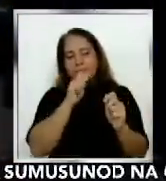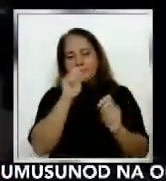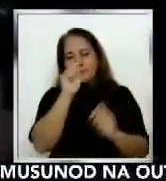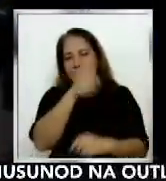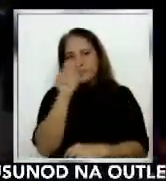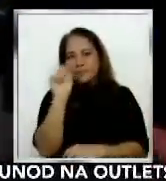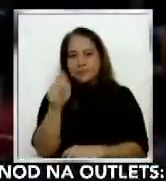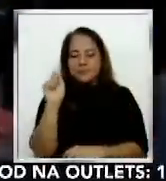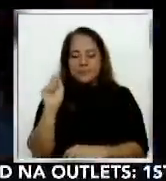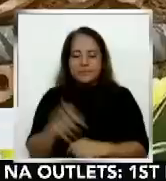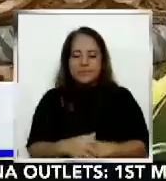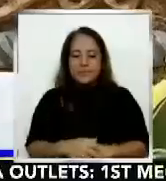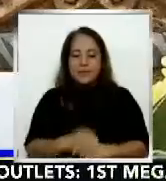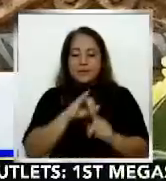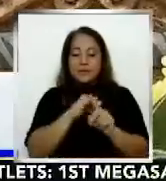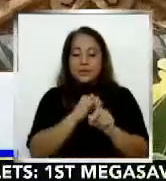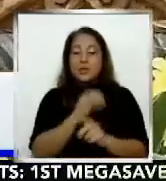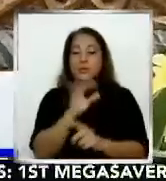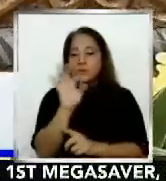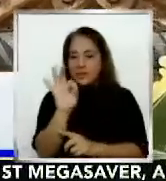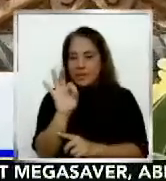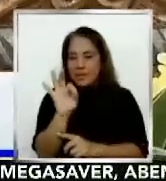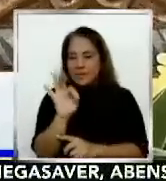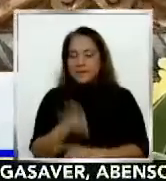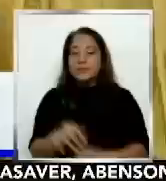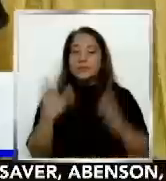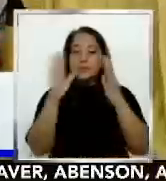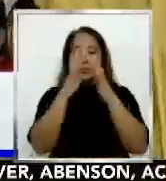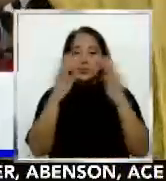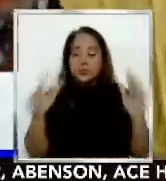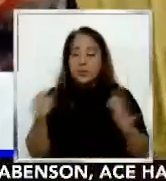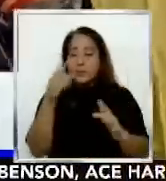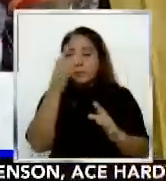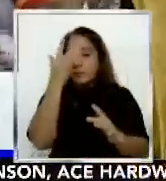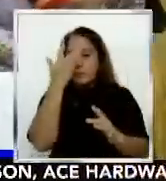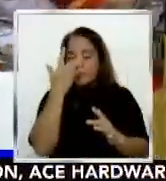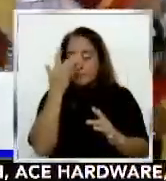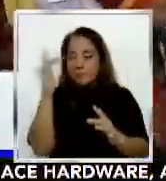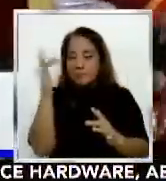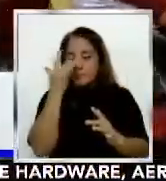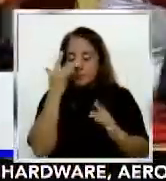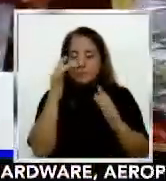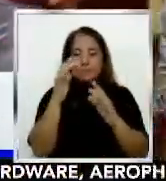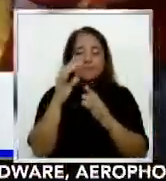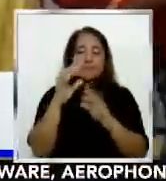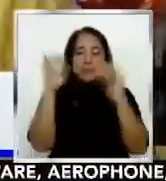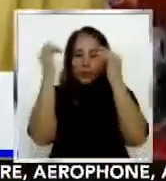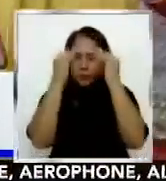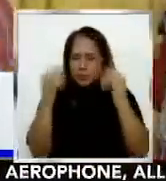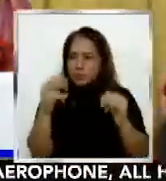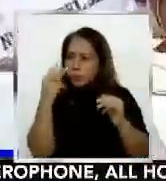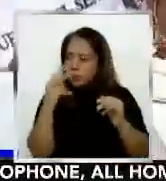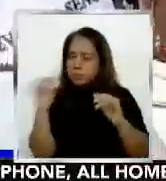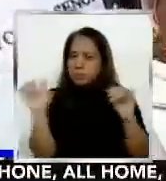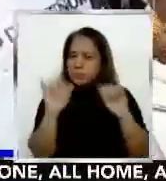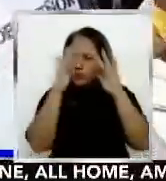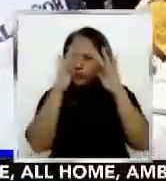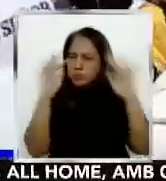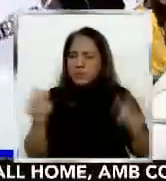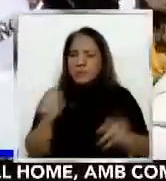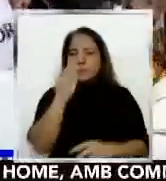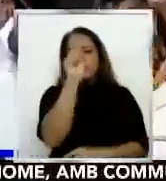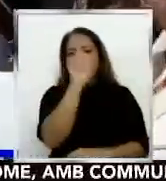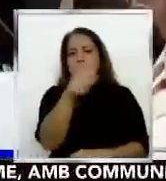Sa January 9 pa ang pista ng mahal na poong itim na Nazareno, pero nagmistulang pista na rin ang araw ng pagbabasbas sa mga